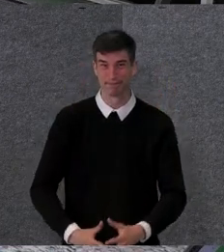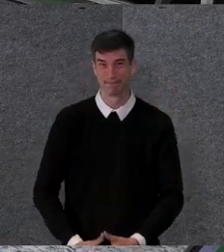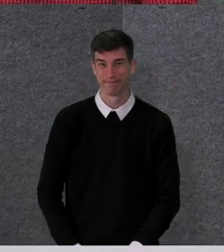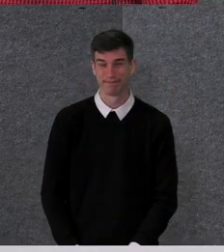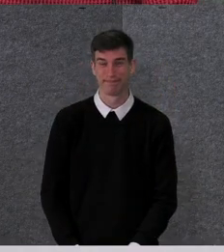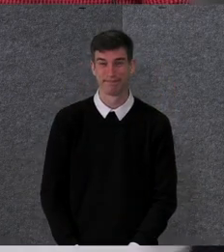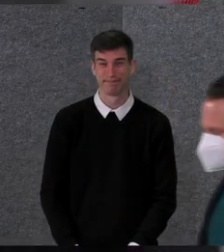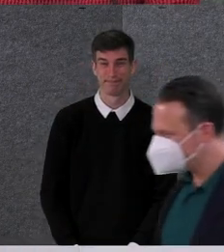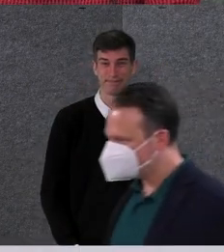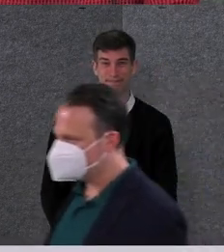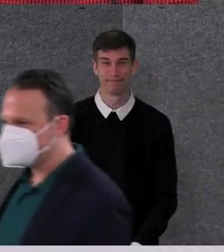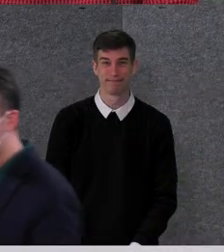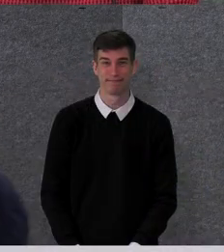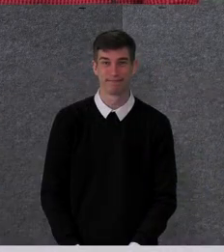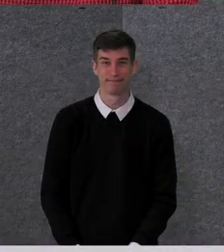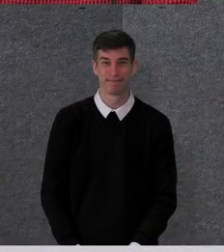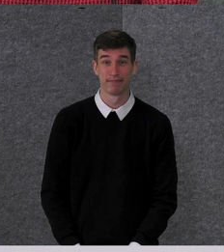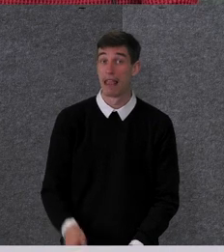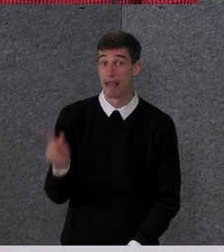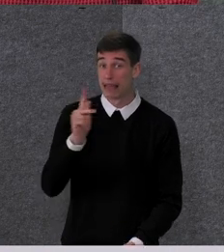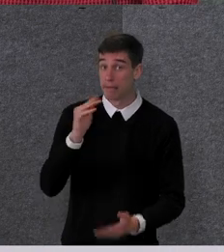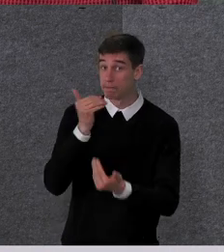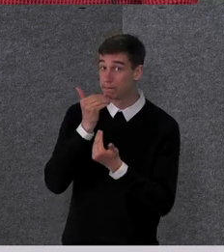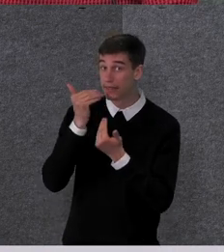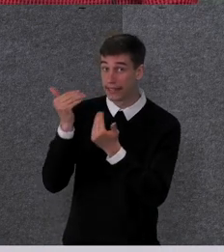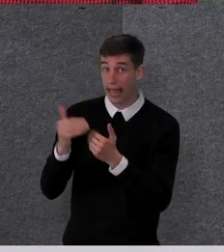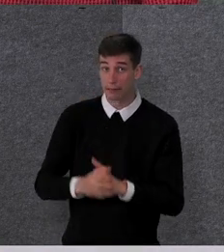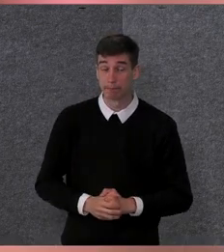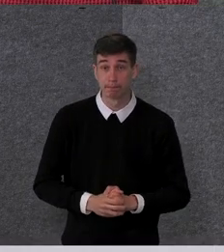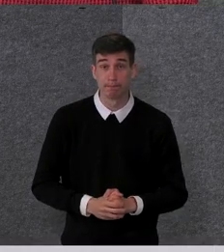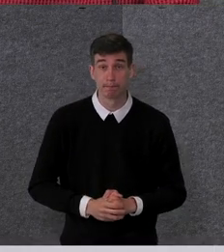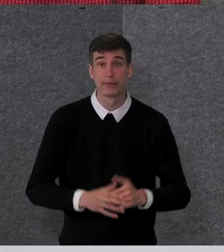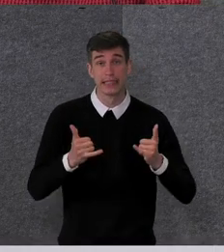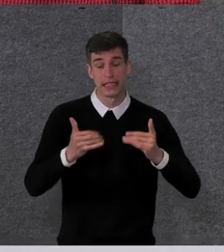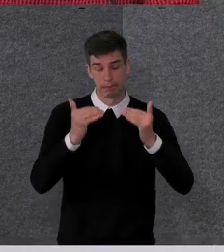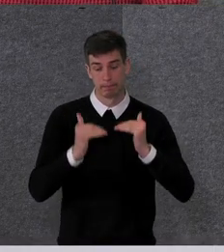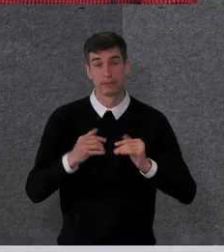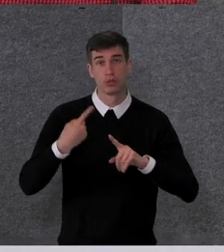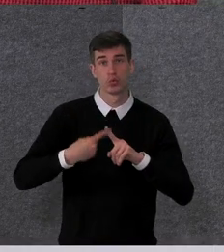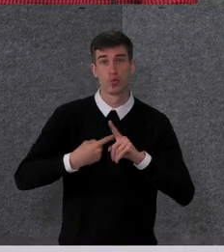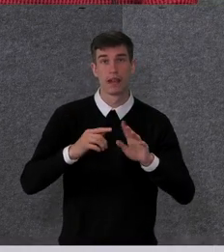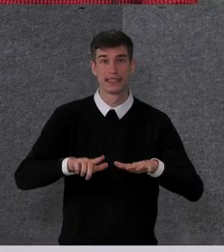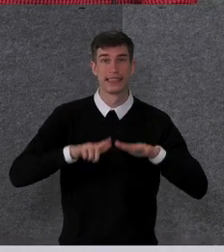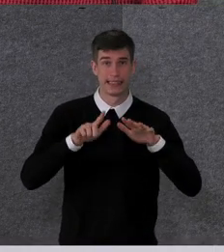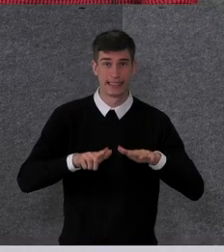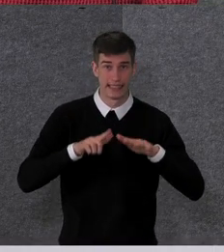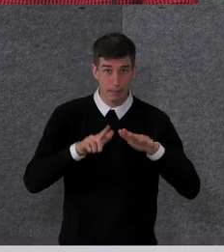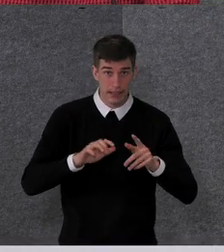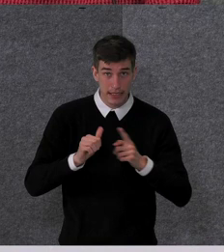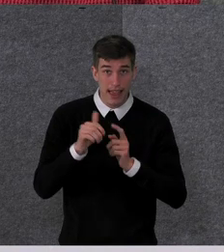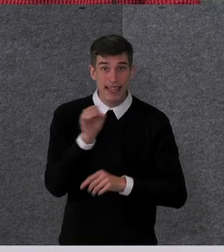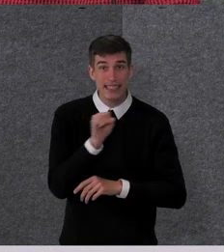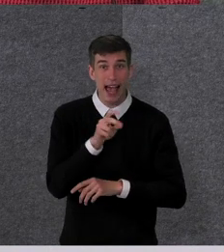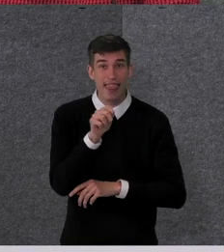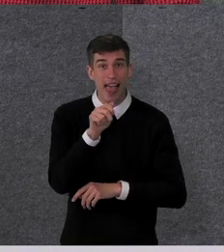Vielen Dank, Kai. Dann können wir direkt weitergehen zur Wahl des Listenplatzes 17. Hier liegen uns Kandidaturen vor von